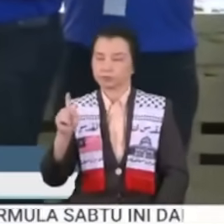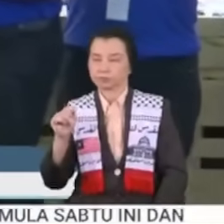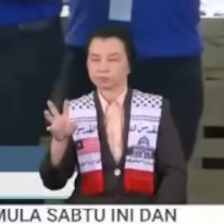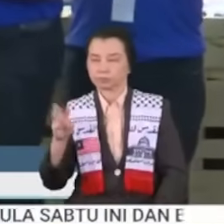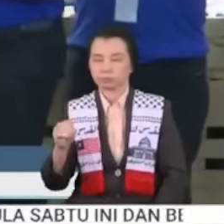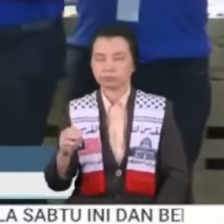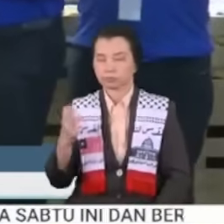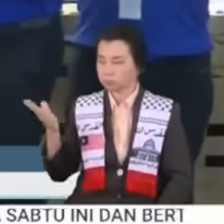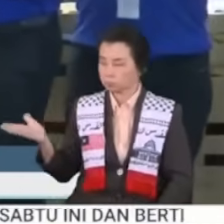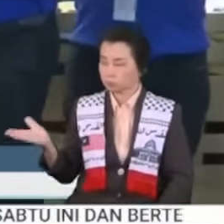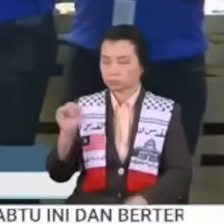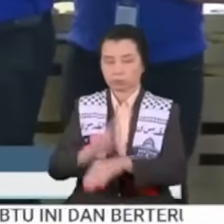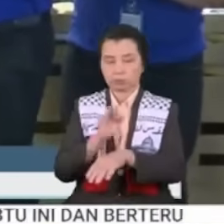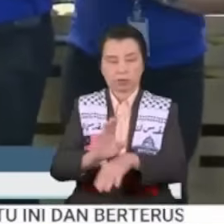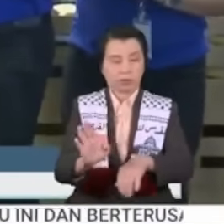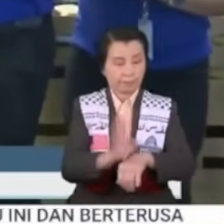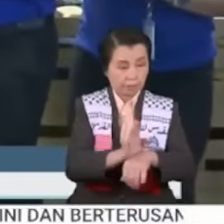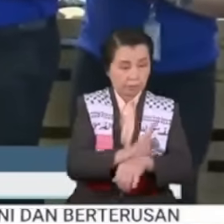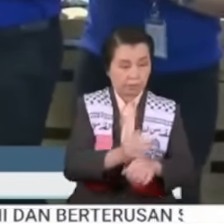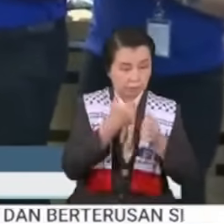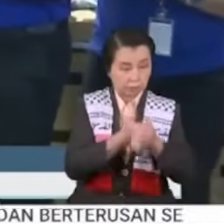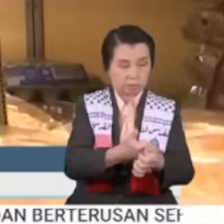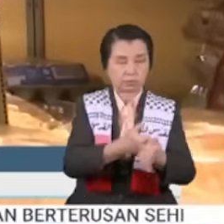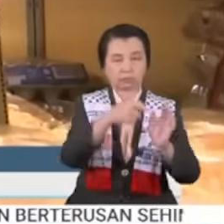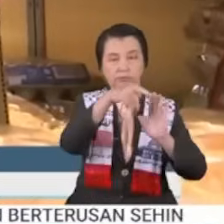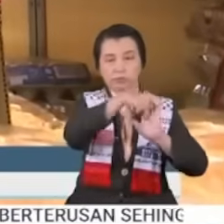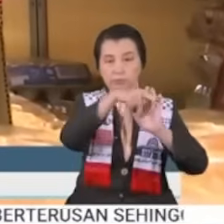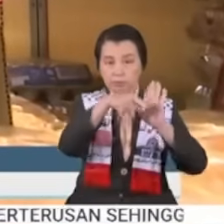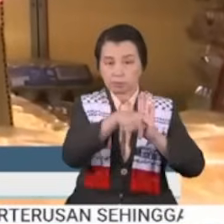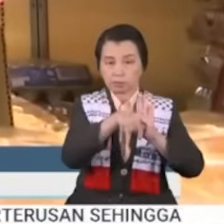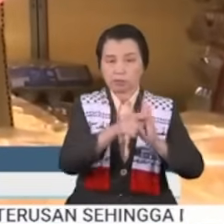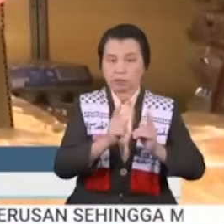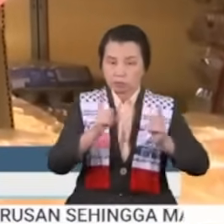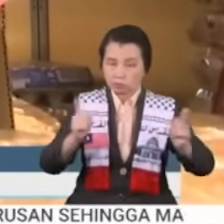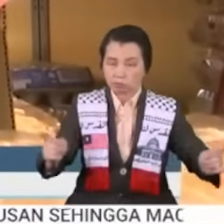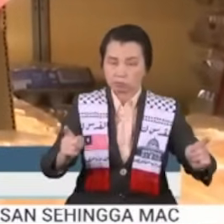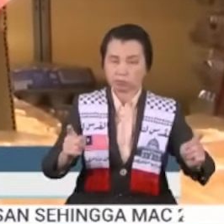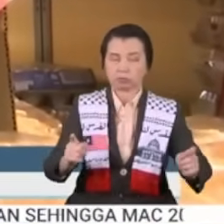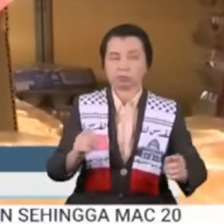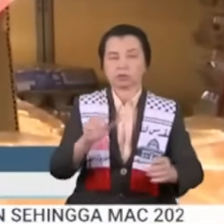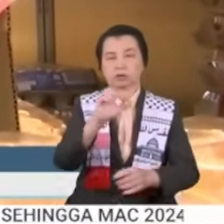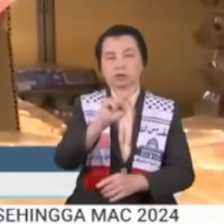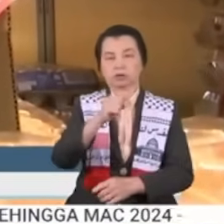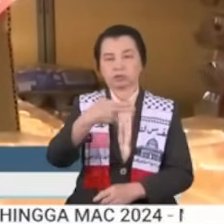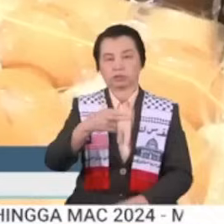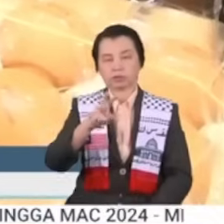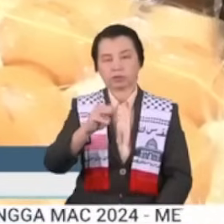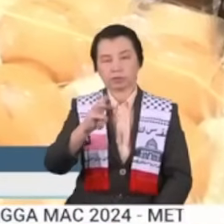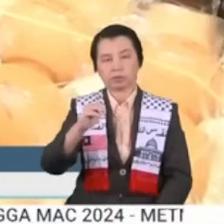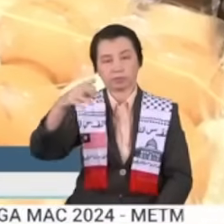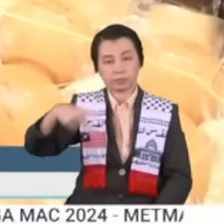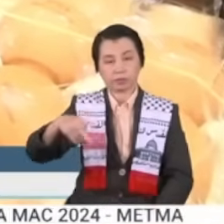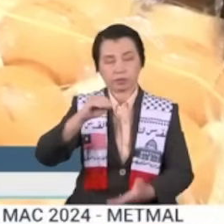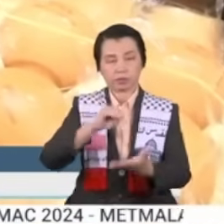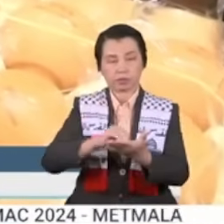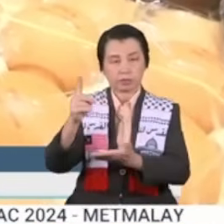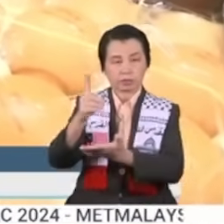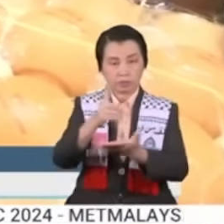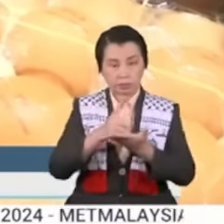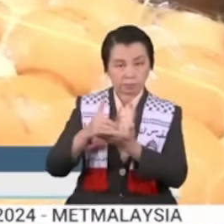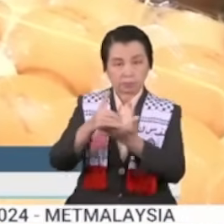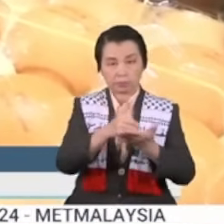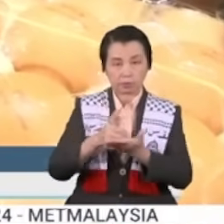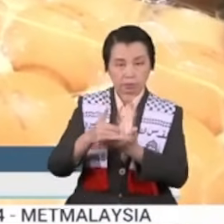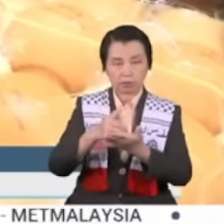iniatkan para peniaga untuk mematuhi peraturan sepanjang penguatkuasaan shmmp di pavali